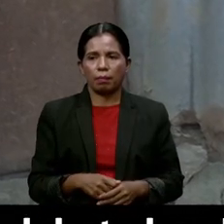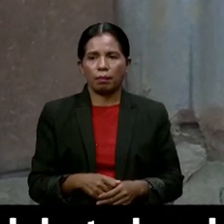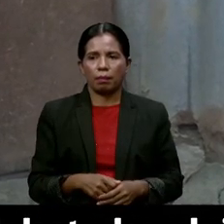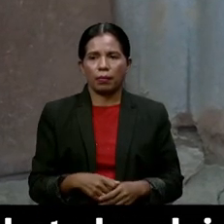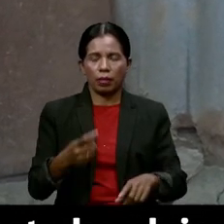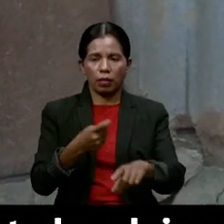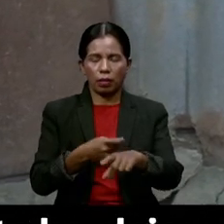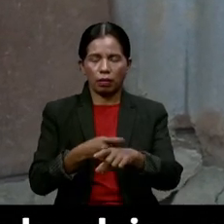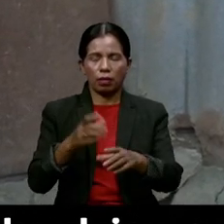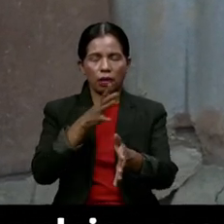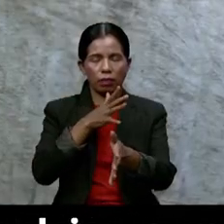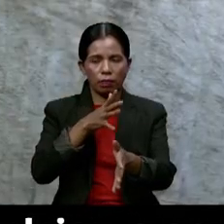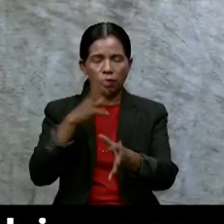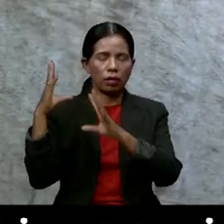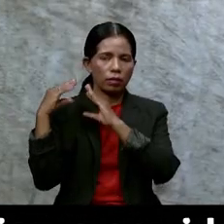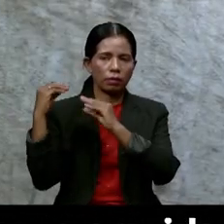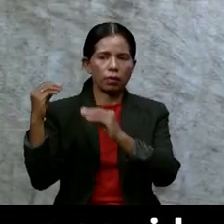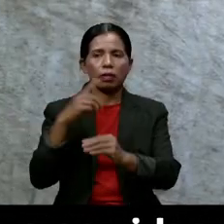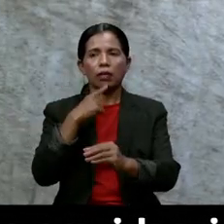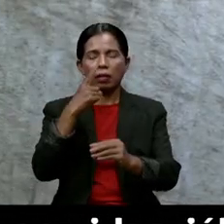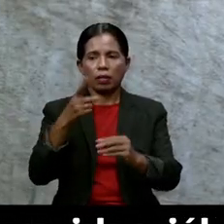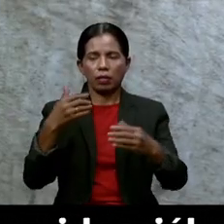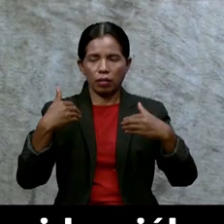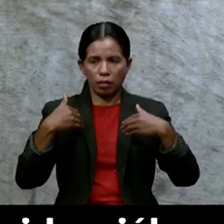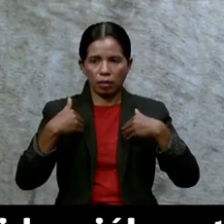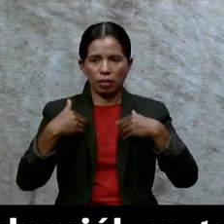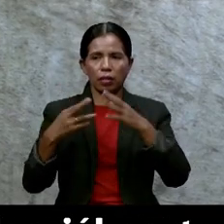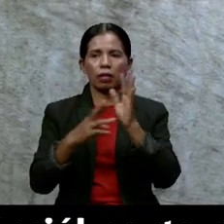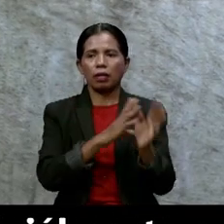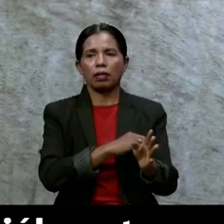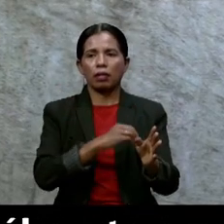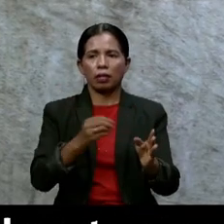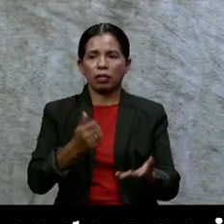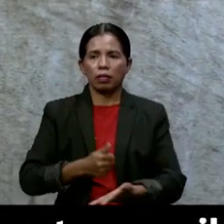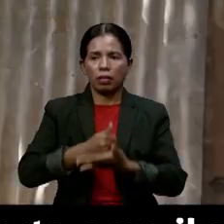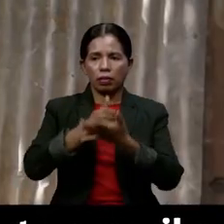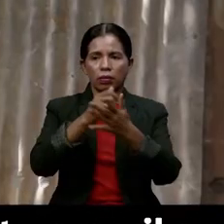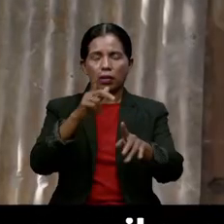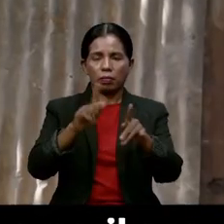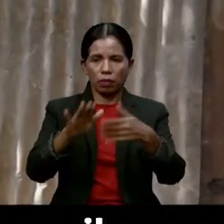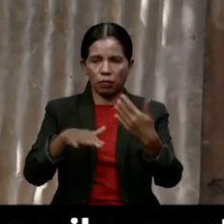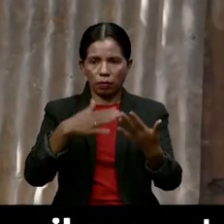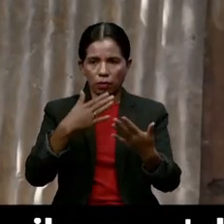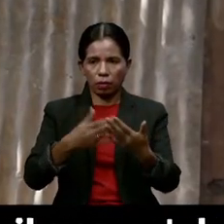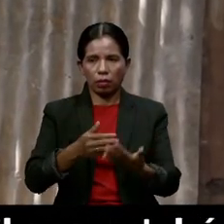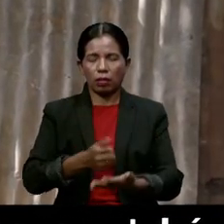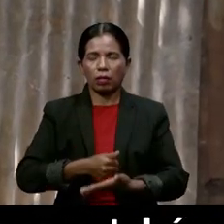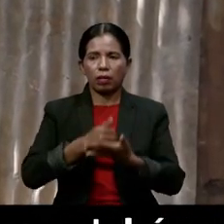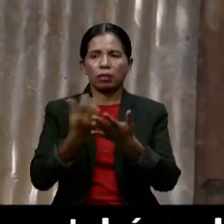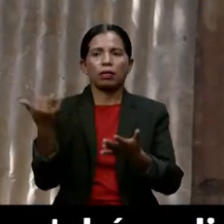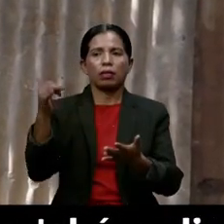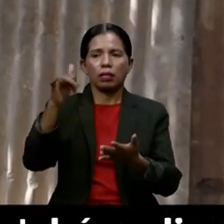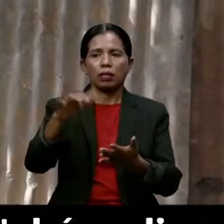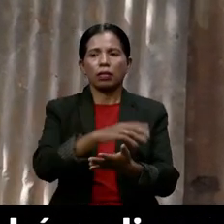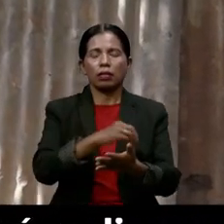Situasi na voice esperança ni, autori lokal ia responsabilidade moral, no missão atu tulu ni povo sira, no facilita sira,